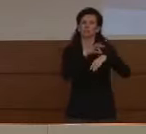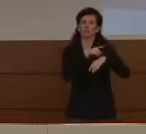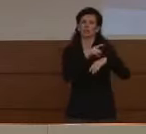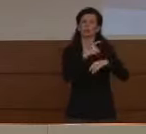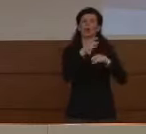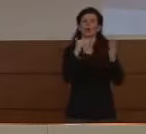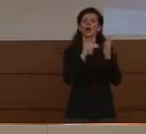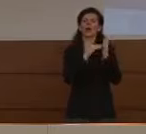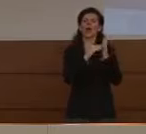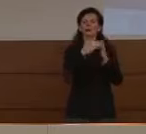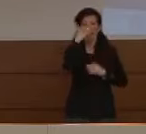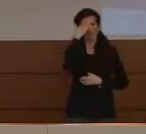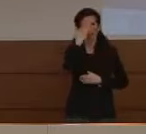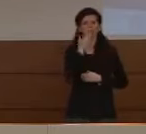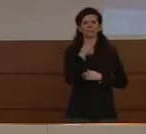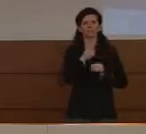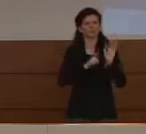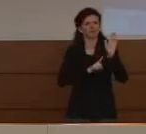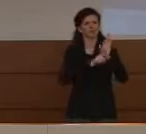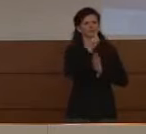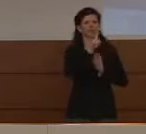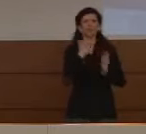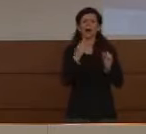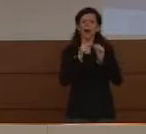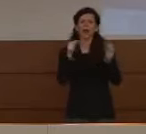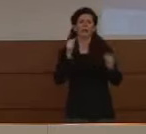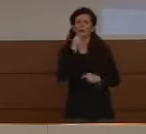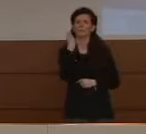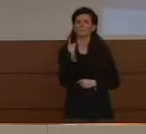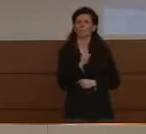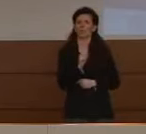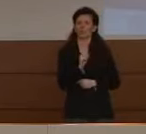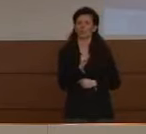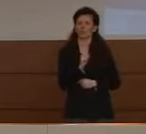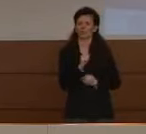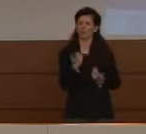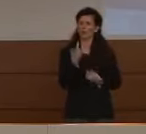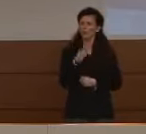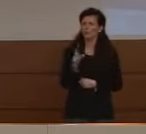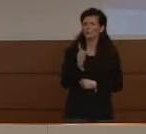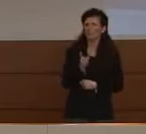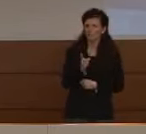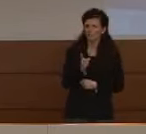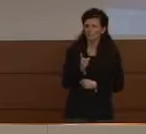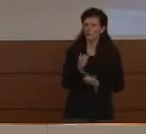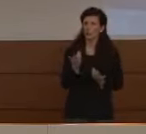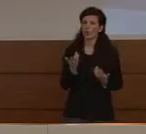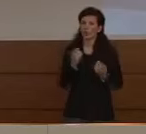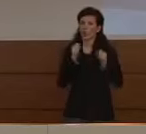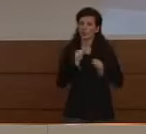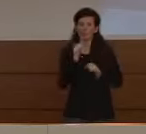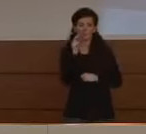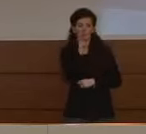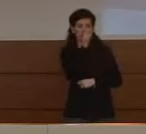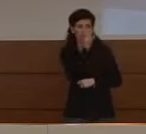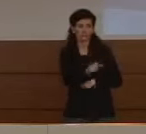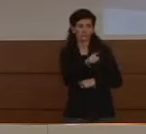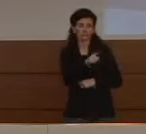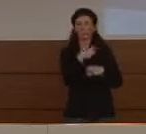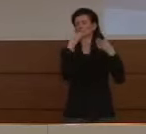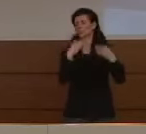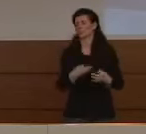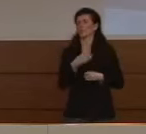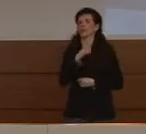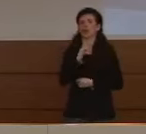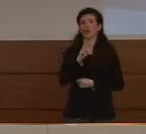cui non viene fatto il tampone perché qual è la motivazione è perché vengono considerate sicuramente copit non c'è bisogno